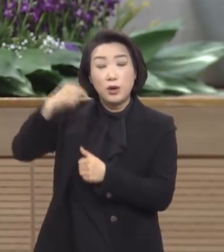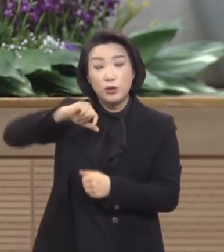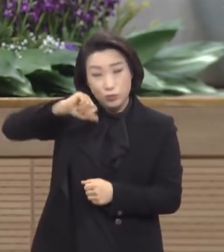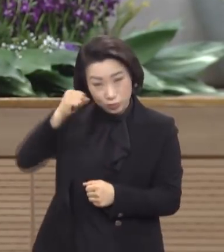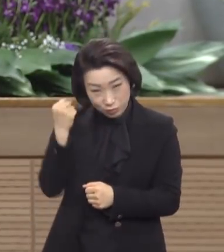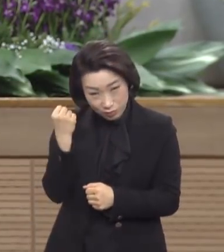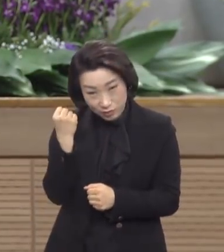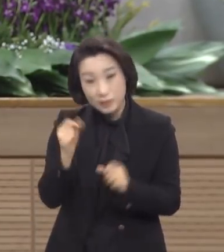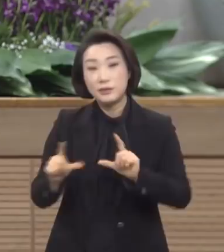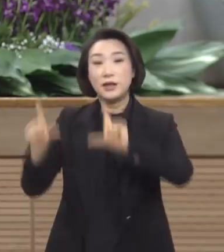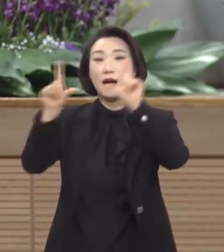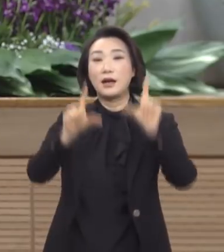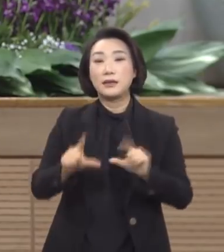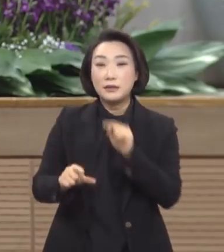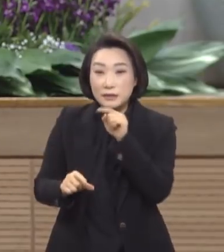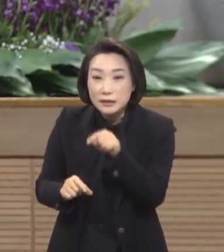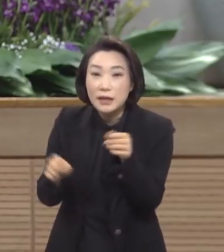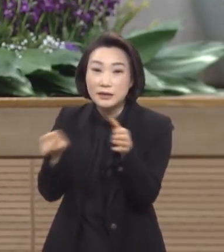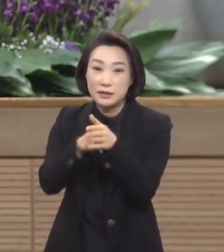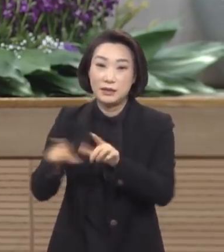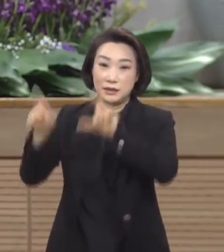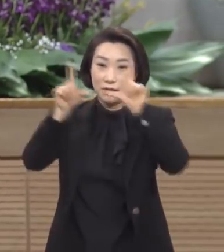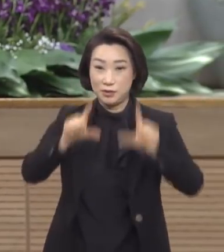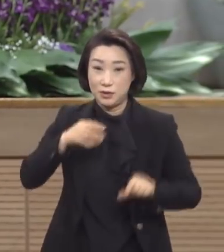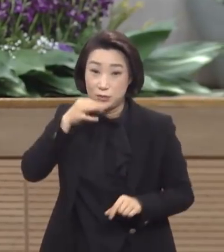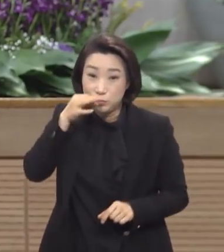요구대로 사는 것이 신앙생활인데